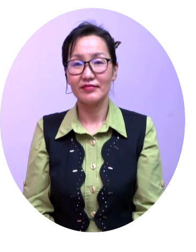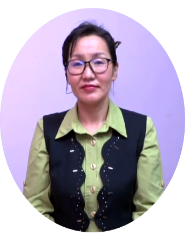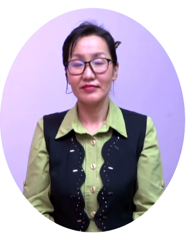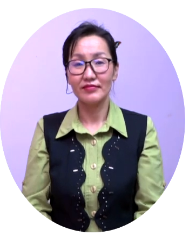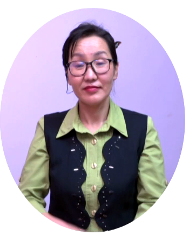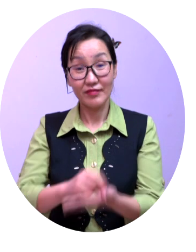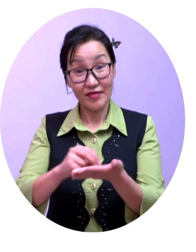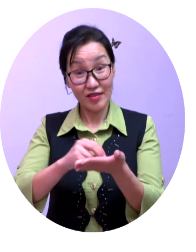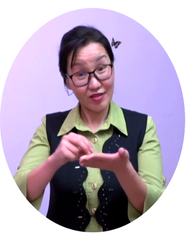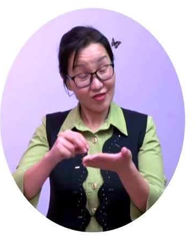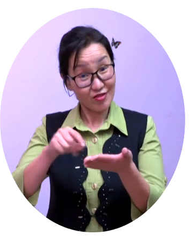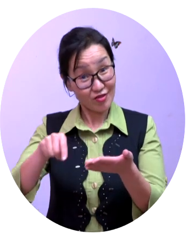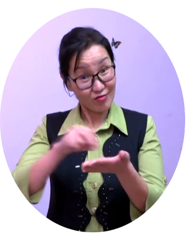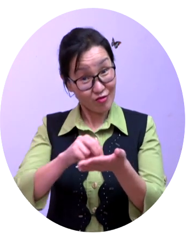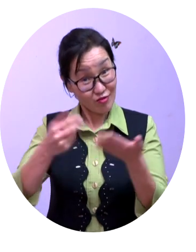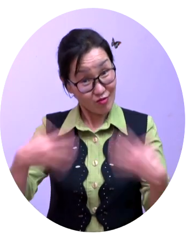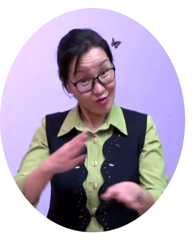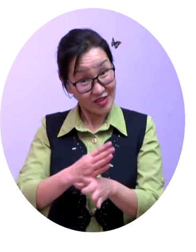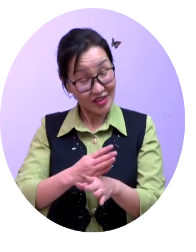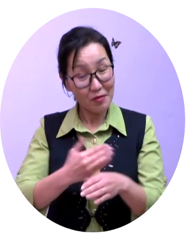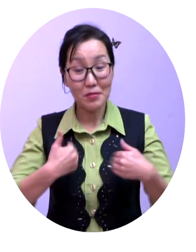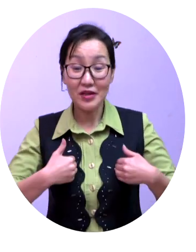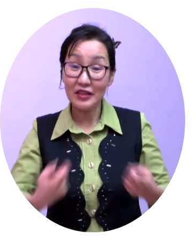Бичсэн зүйлээ багшихтайгаа тааруулаарай хүүхдүүдээ.